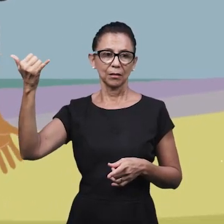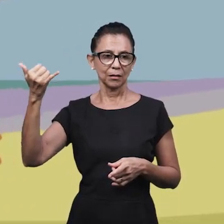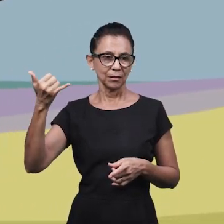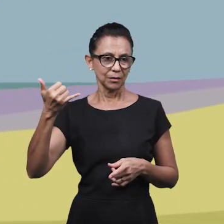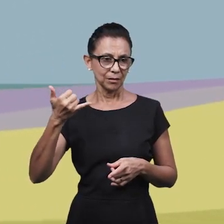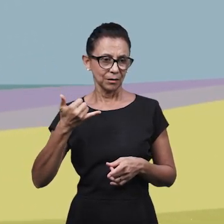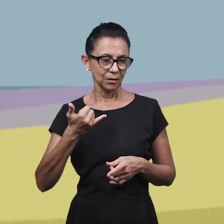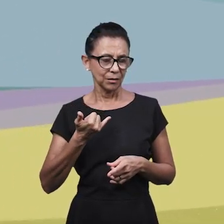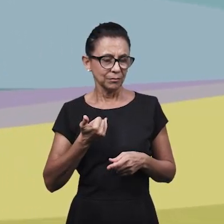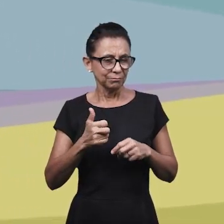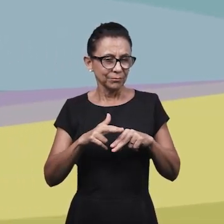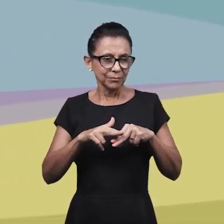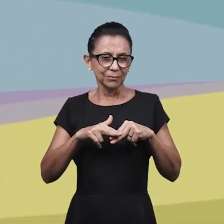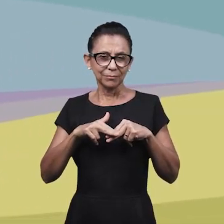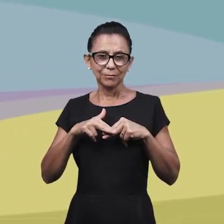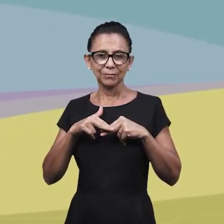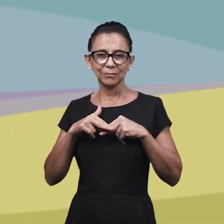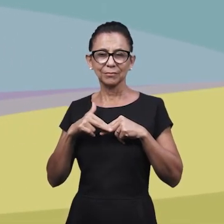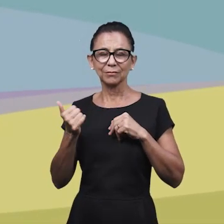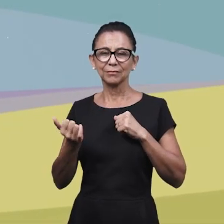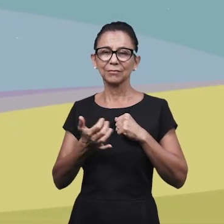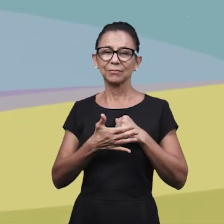meiga dizer: